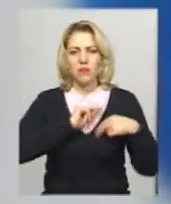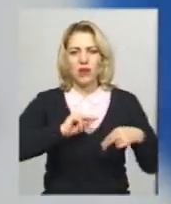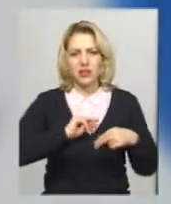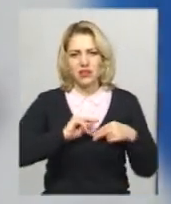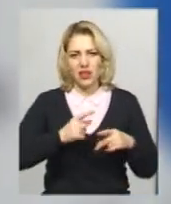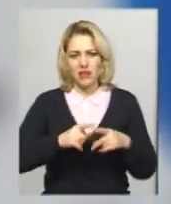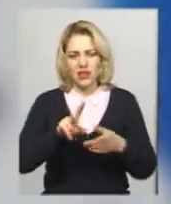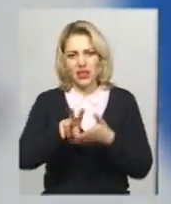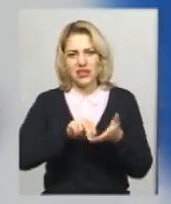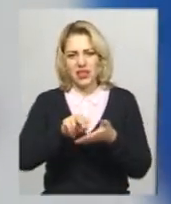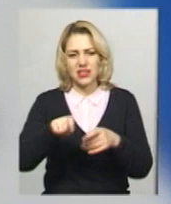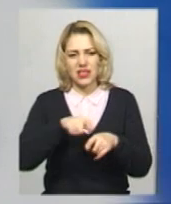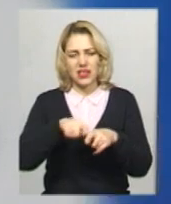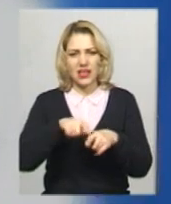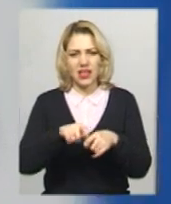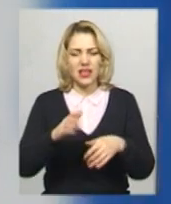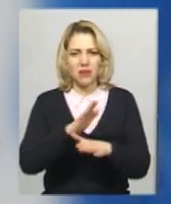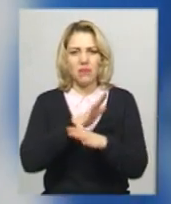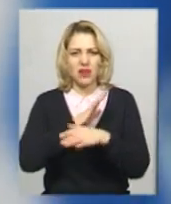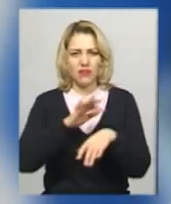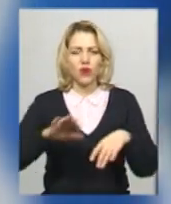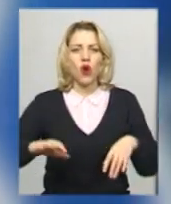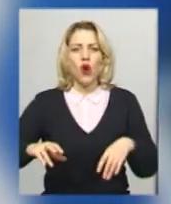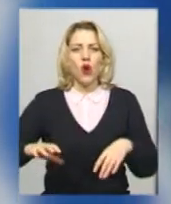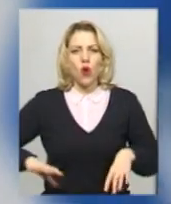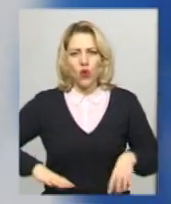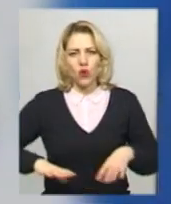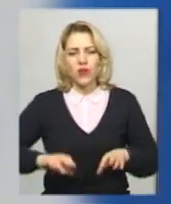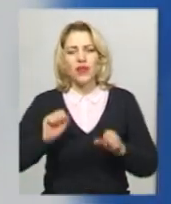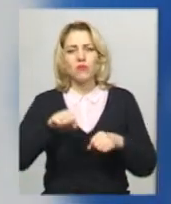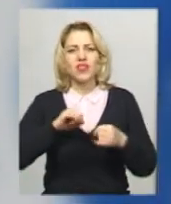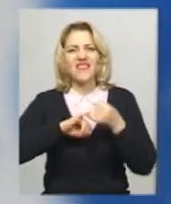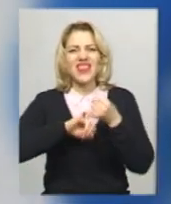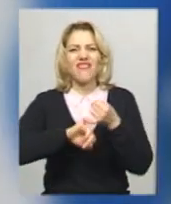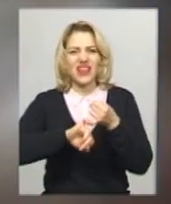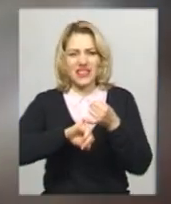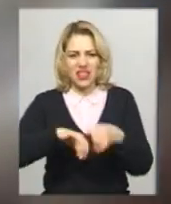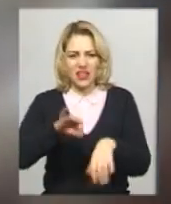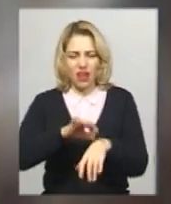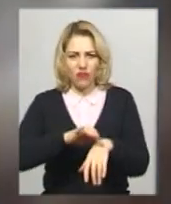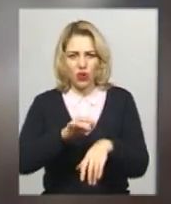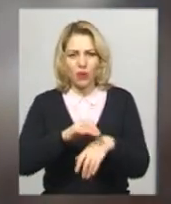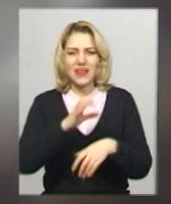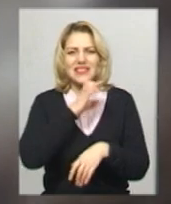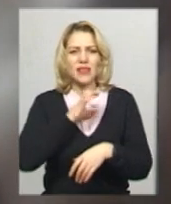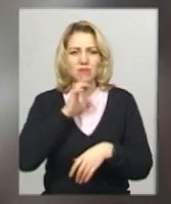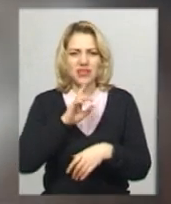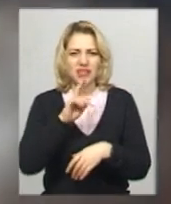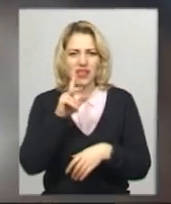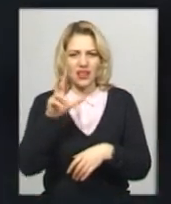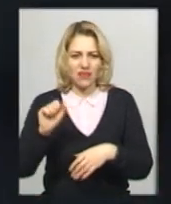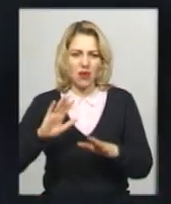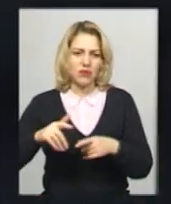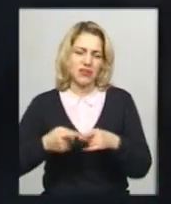служби беруть зразки тканин мертвого коня для аналізів на можливі інфекційні хвороби, зокрема сибірської язви. Після чого волонтери, експерти в